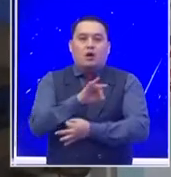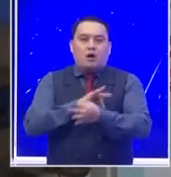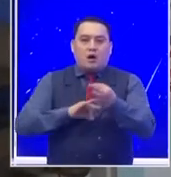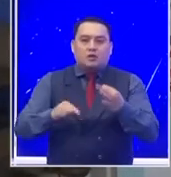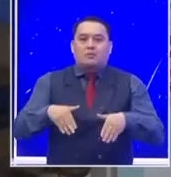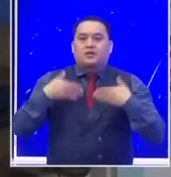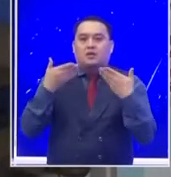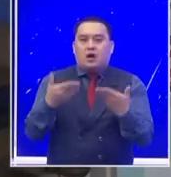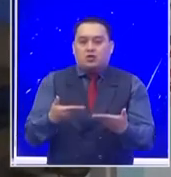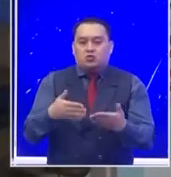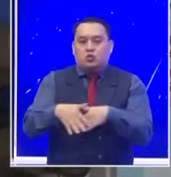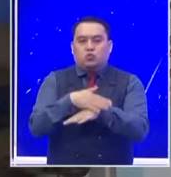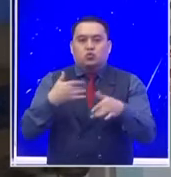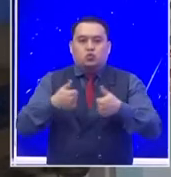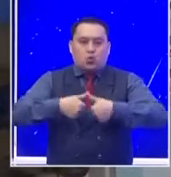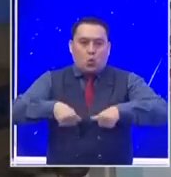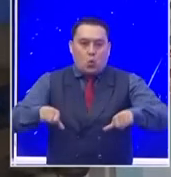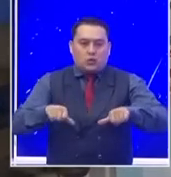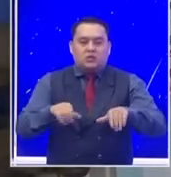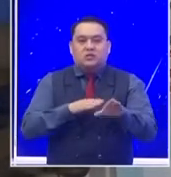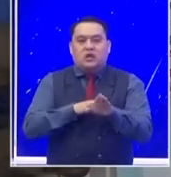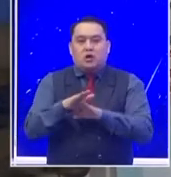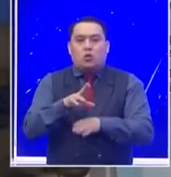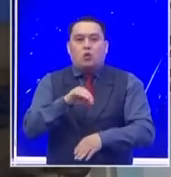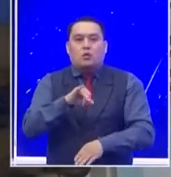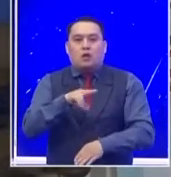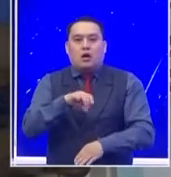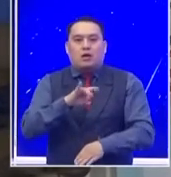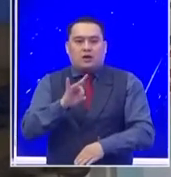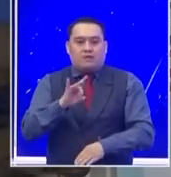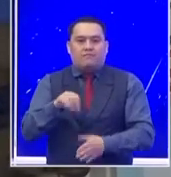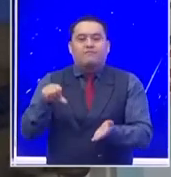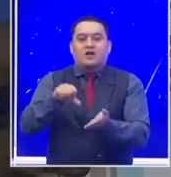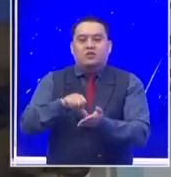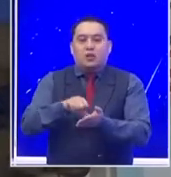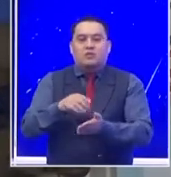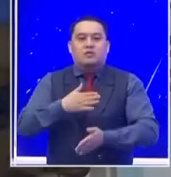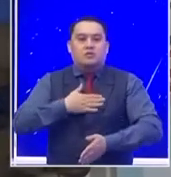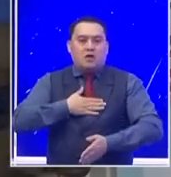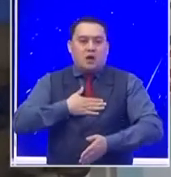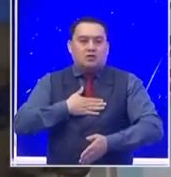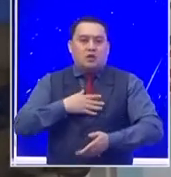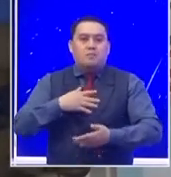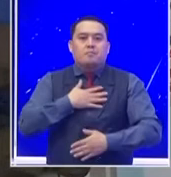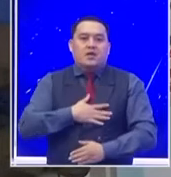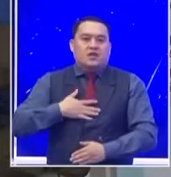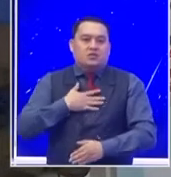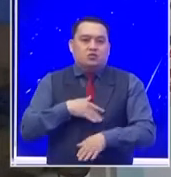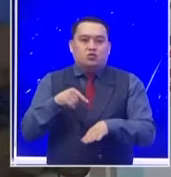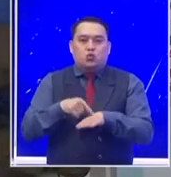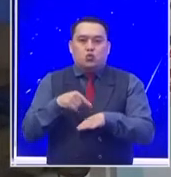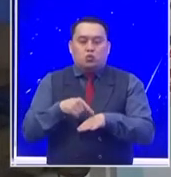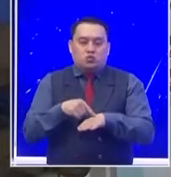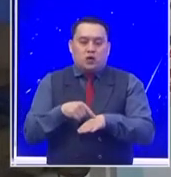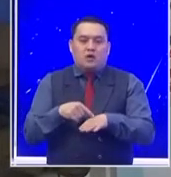представили публике и жюри отрывок из поэмы кулагер во время выступления наши ребята словно переживали чувство главного